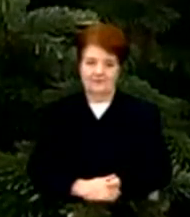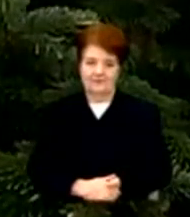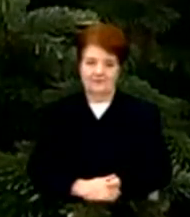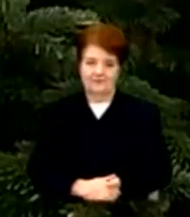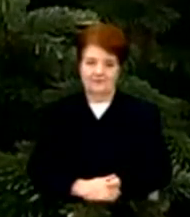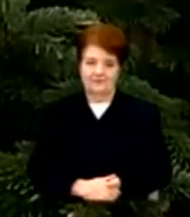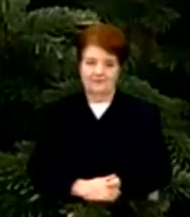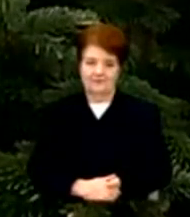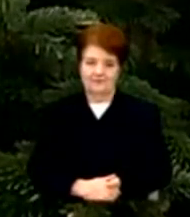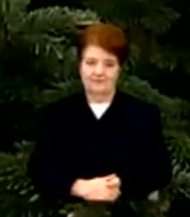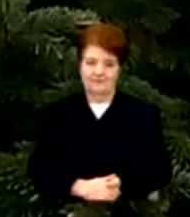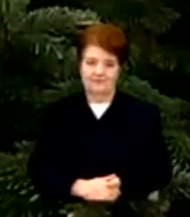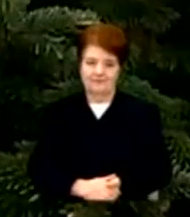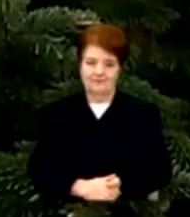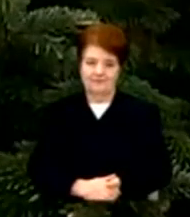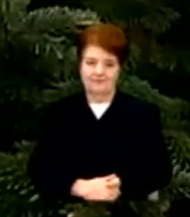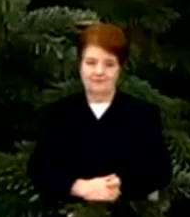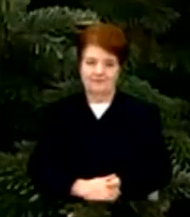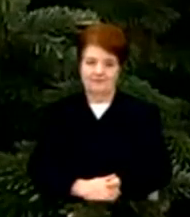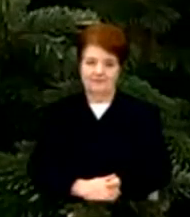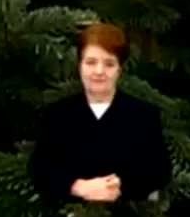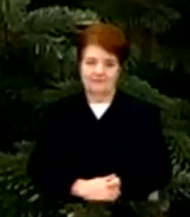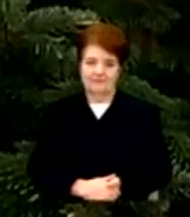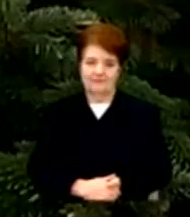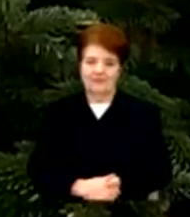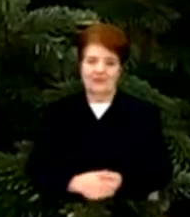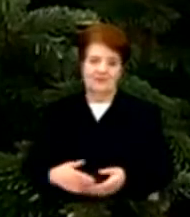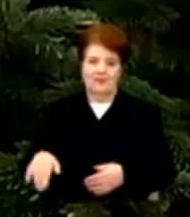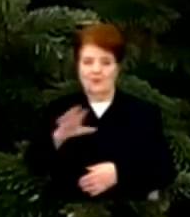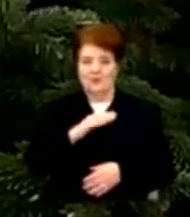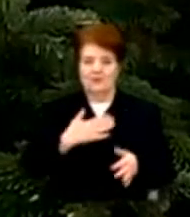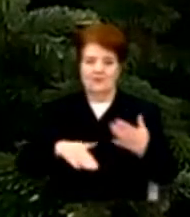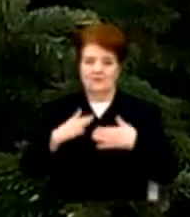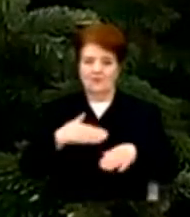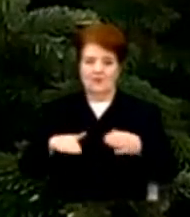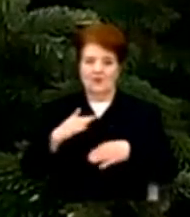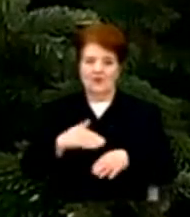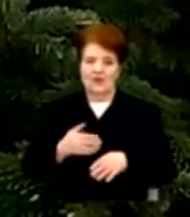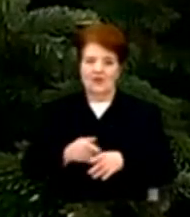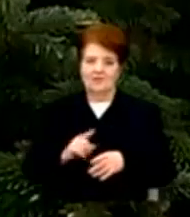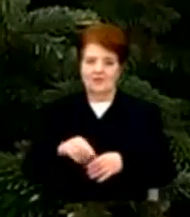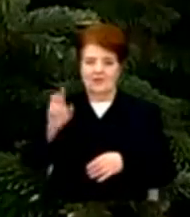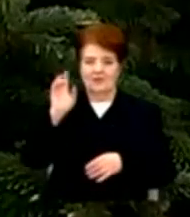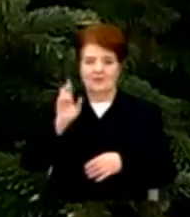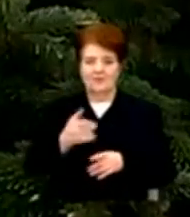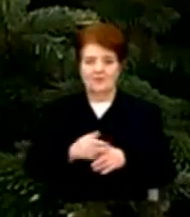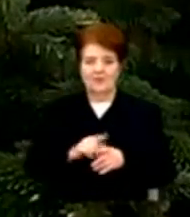zori, îngerii din rai toți se bucurau, pentru Domnul imnul